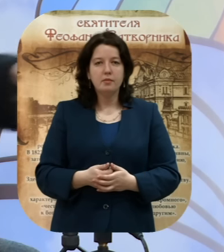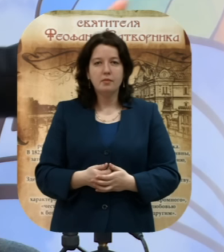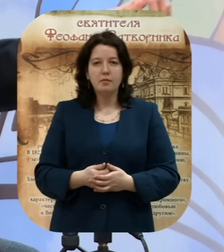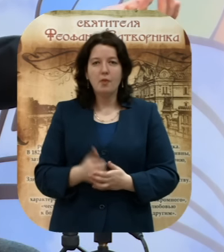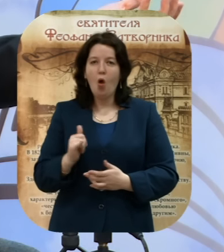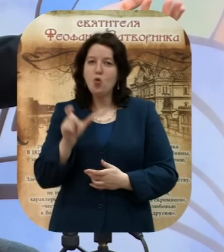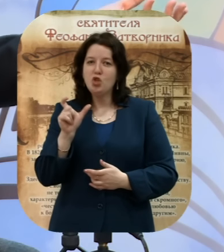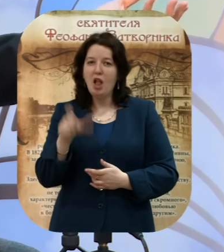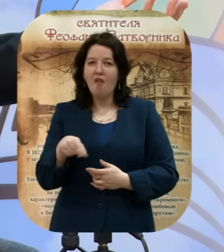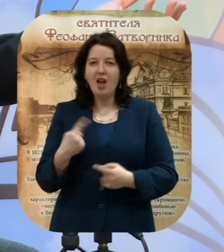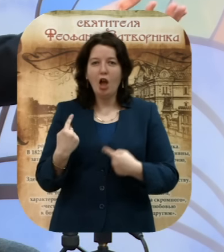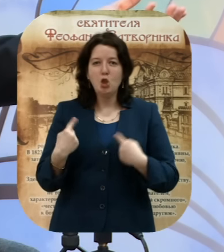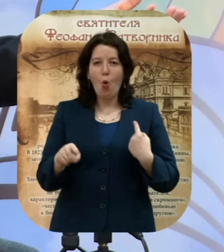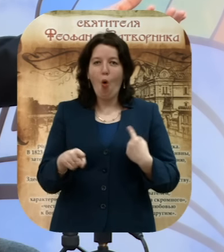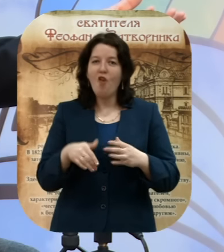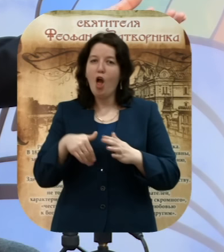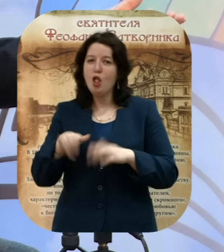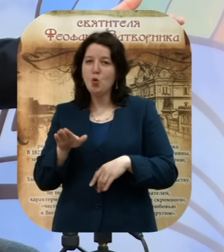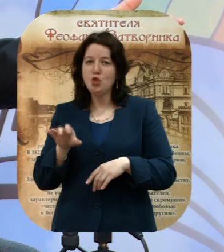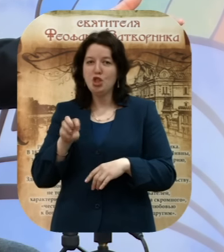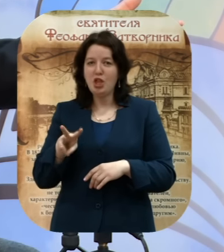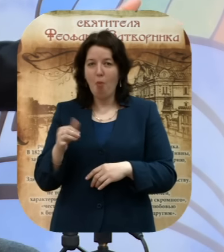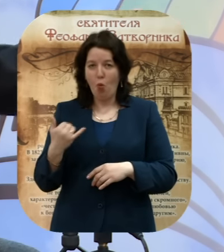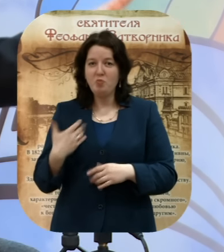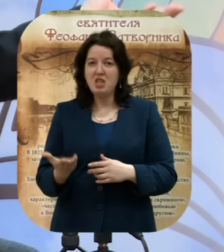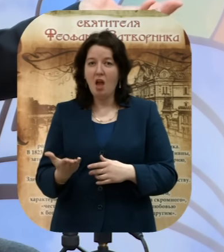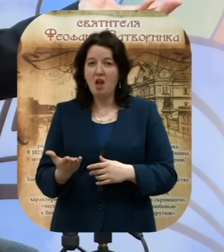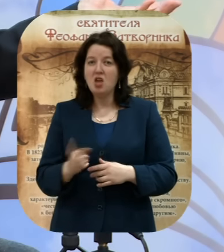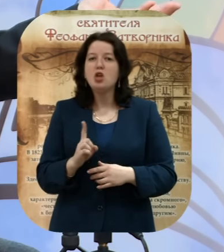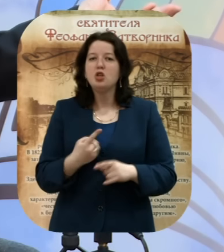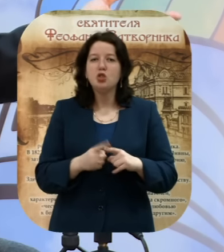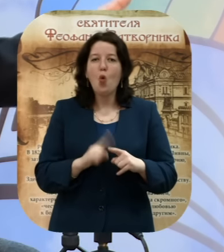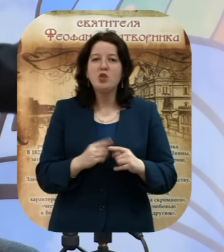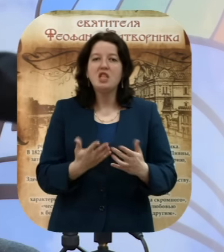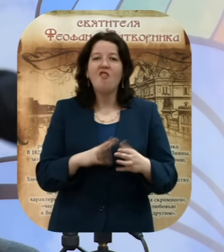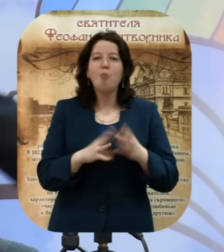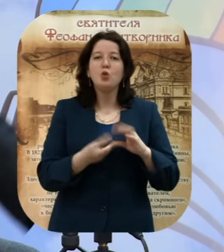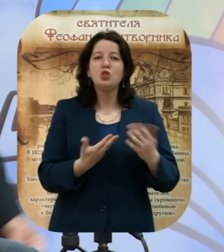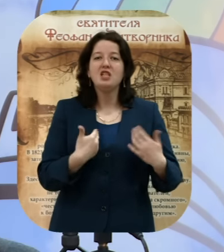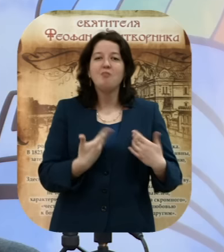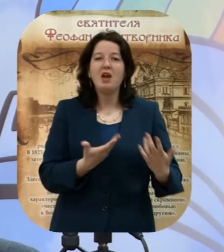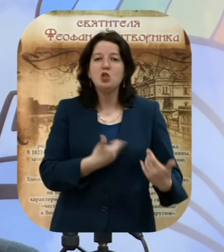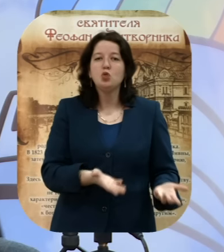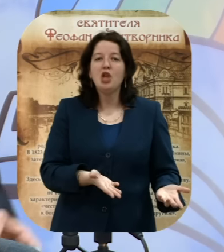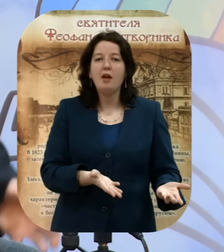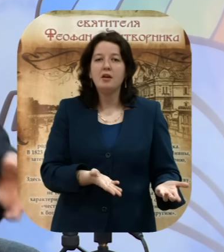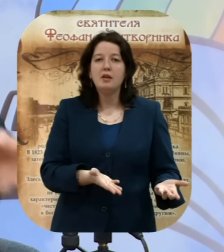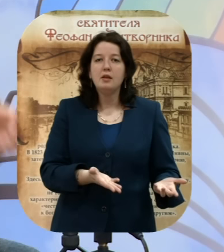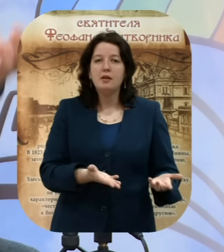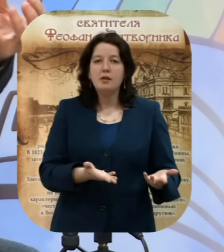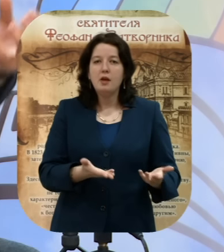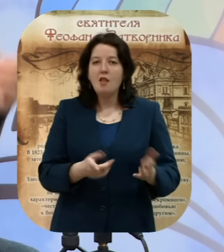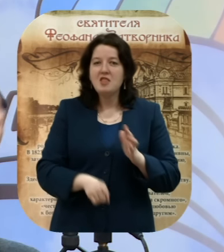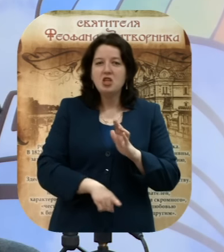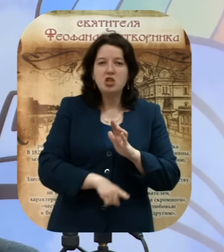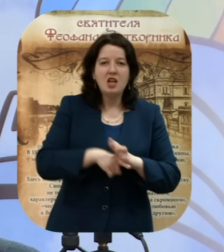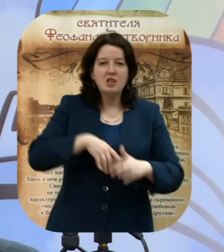У человека другого лучше, чем у меня. И что из этого получилось в моей душе? Целая